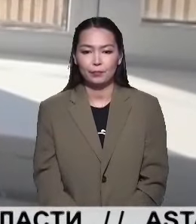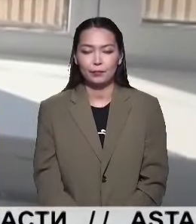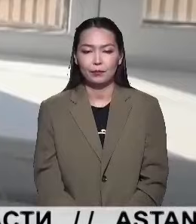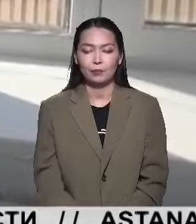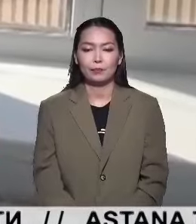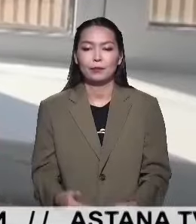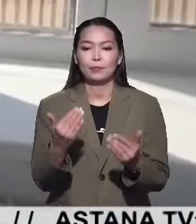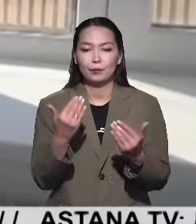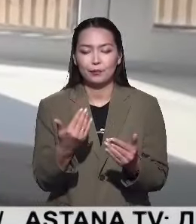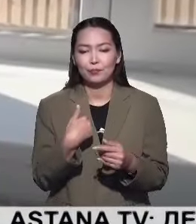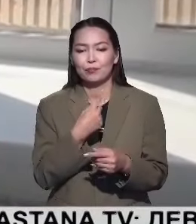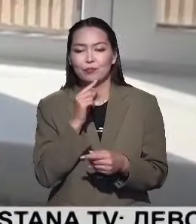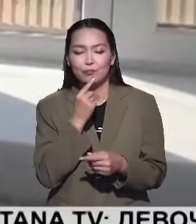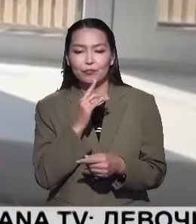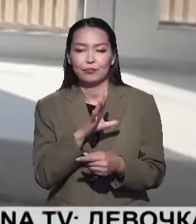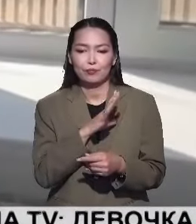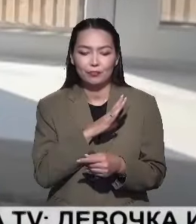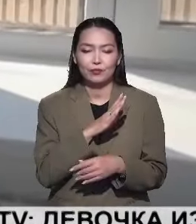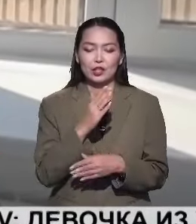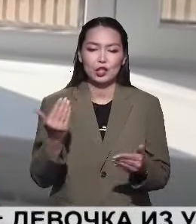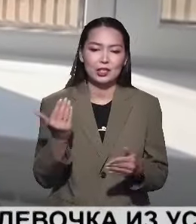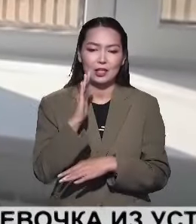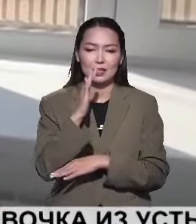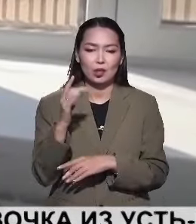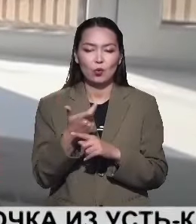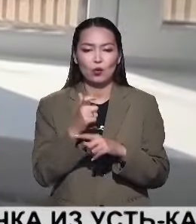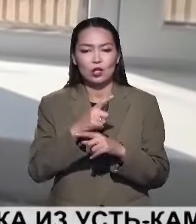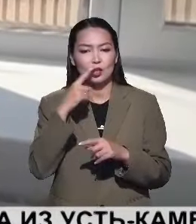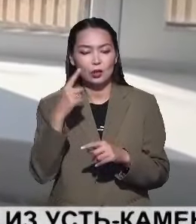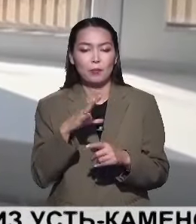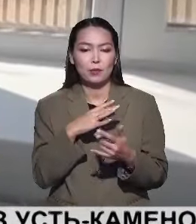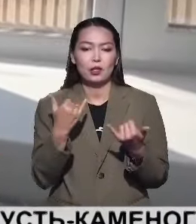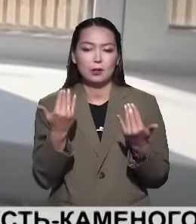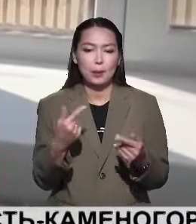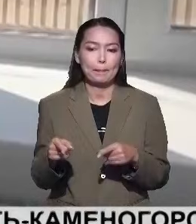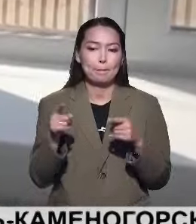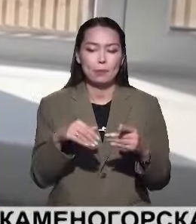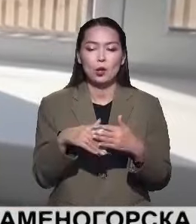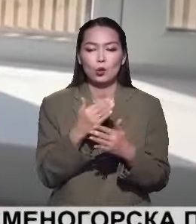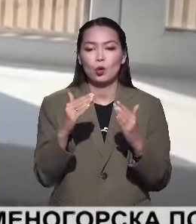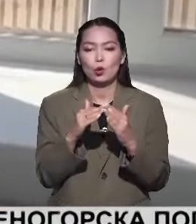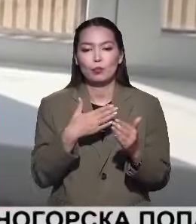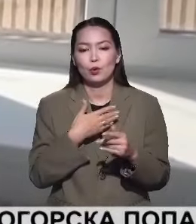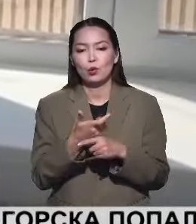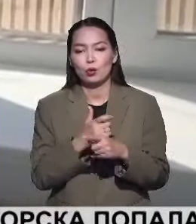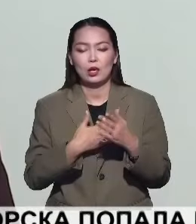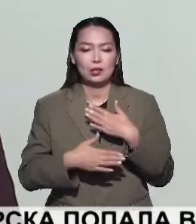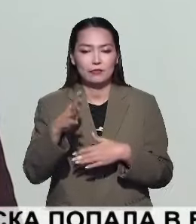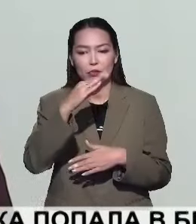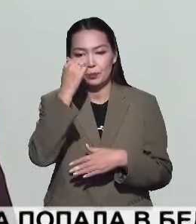Летом мы испытывали трудности, жили в деревянных домах, где было очень жарко. И сегодня мы заехали в наш новый дом. Мы очень рады. Спасибо